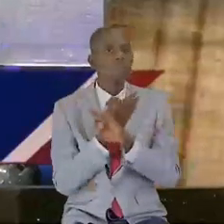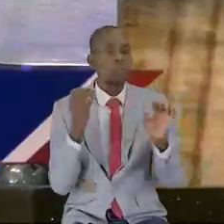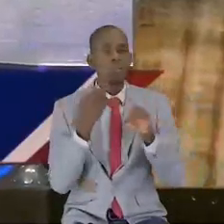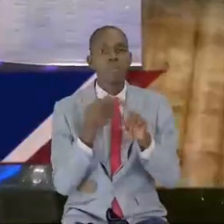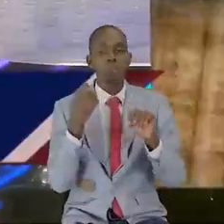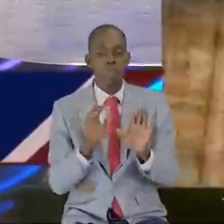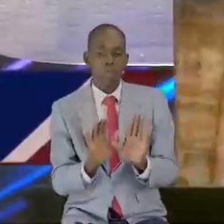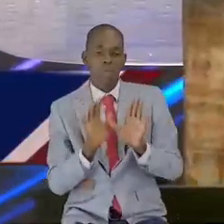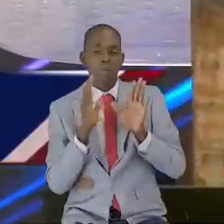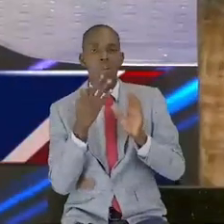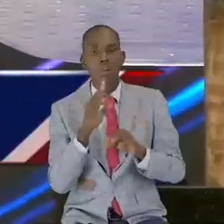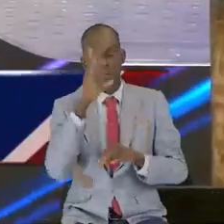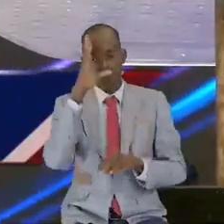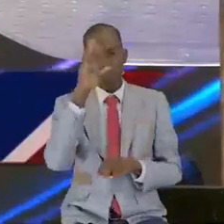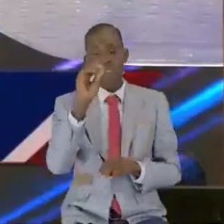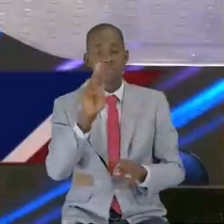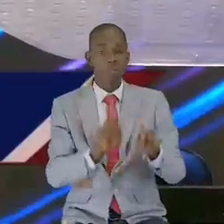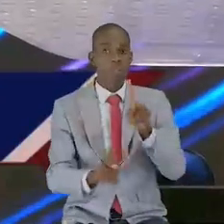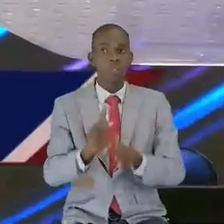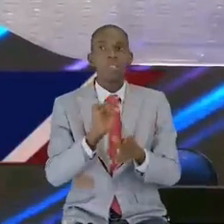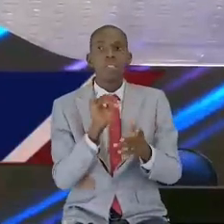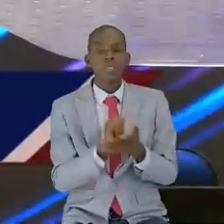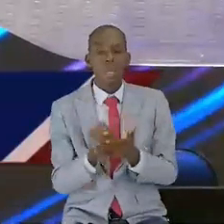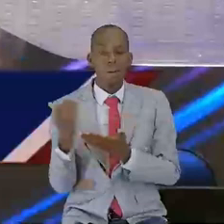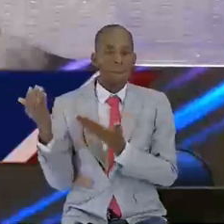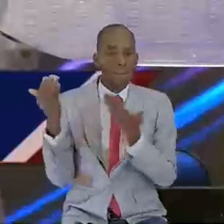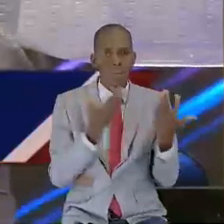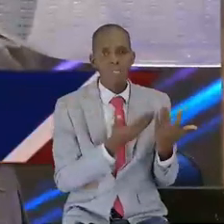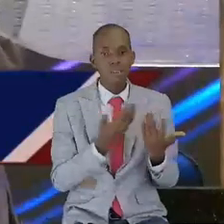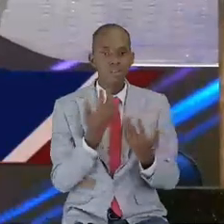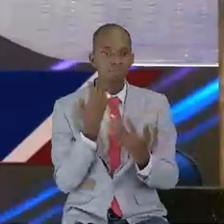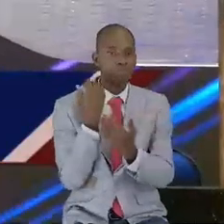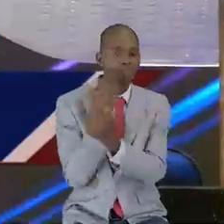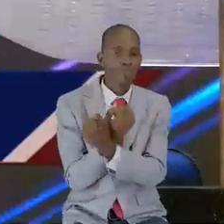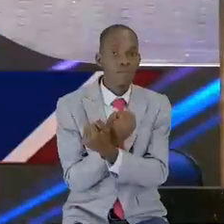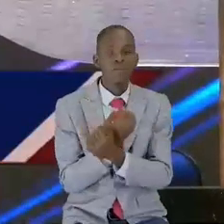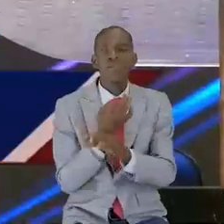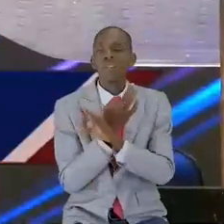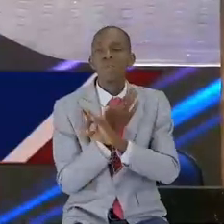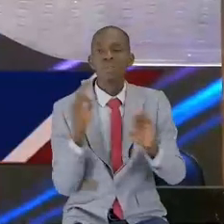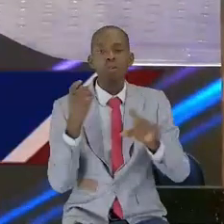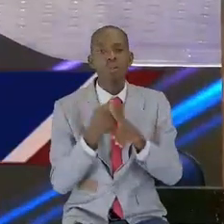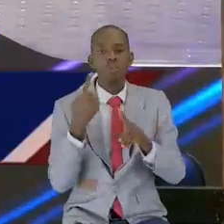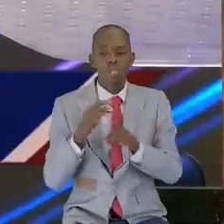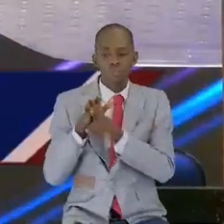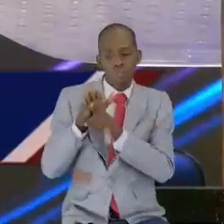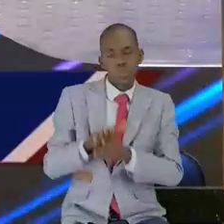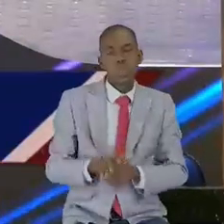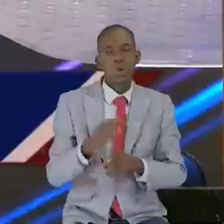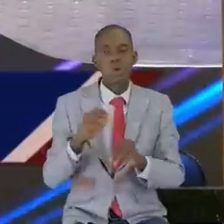l'affranchissement de la crainte des hommes qui apporte tant un piège, l'affranchissement de la pression de la